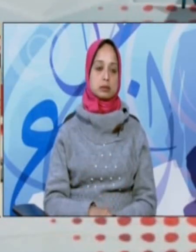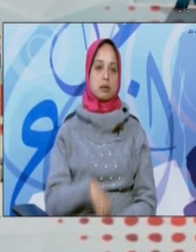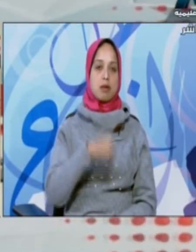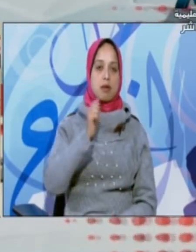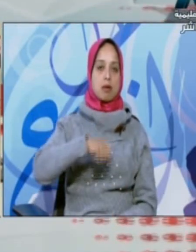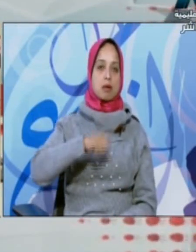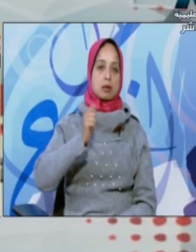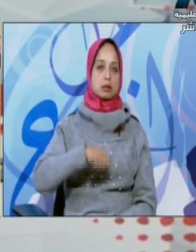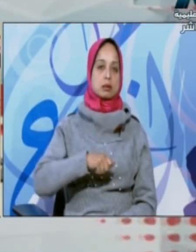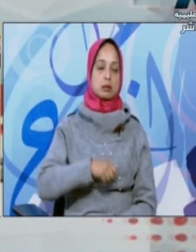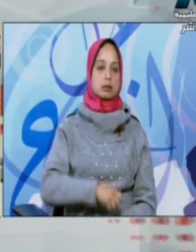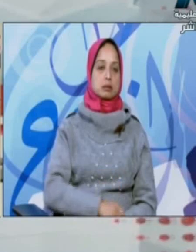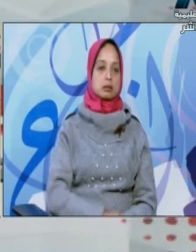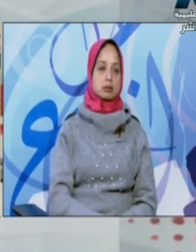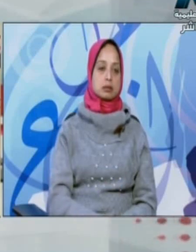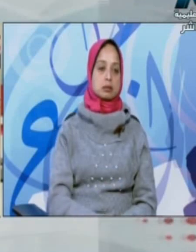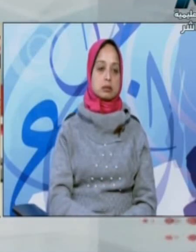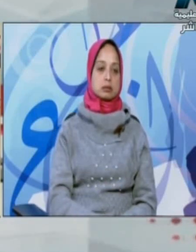قضيه